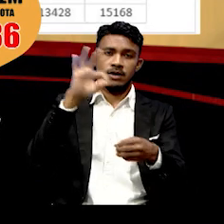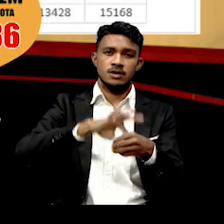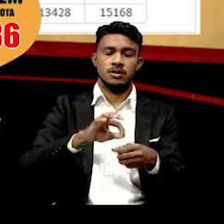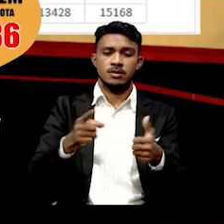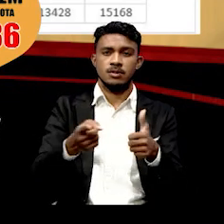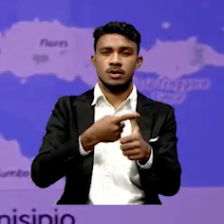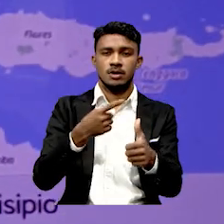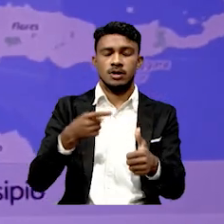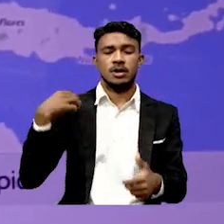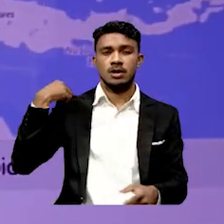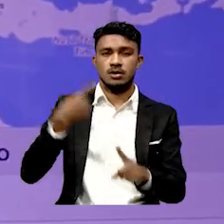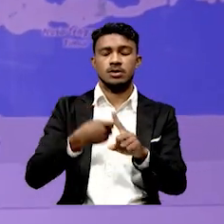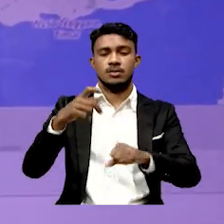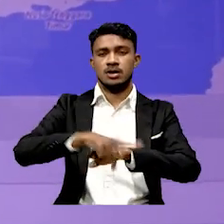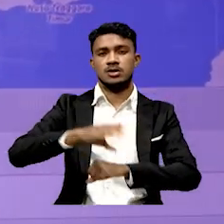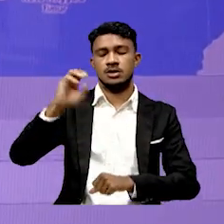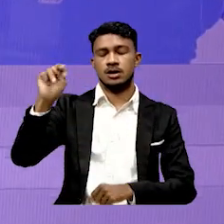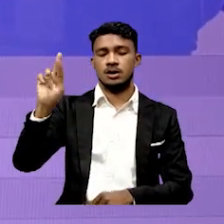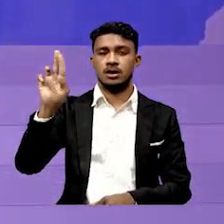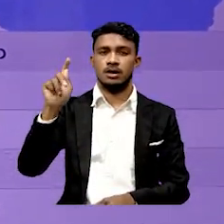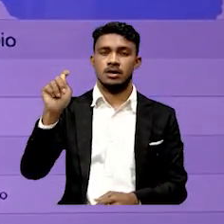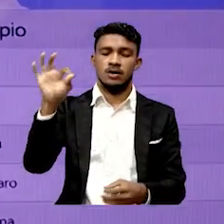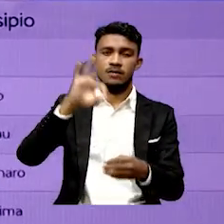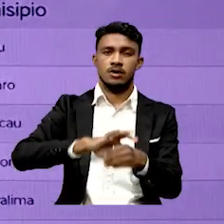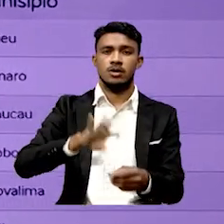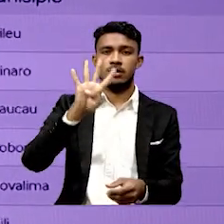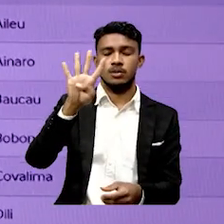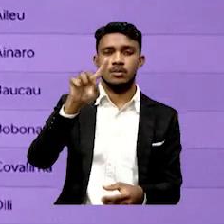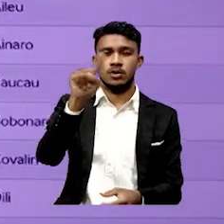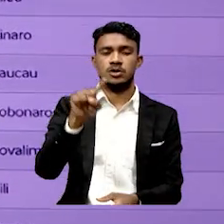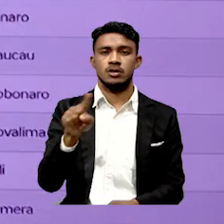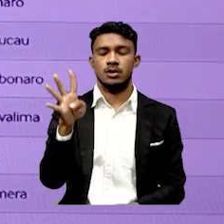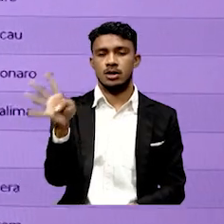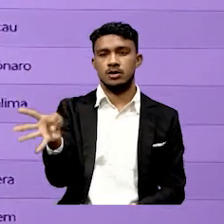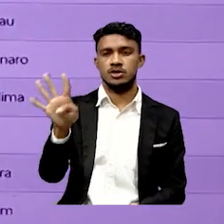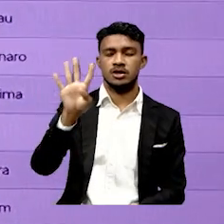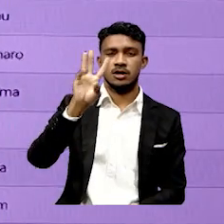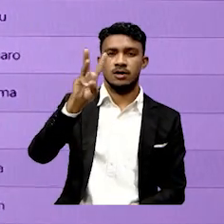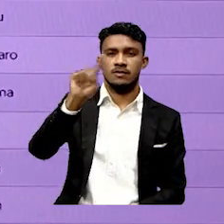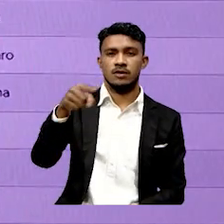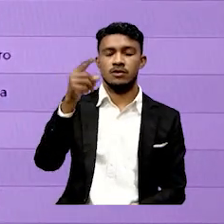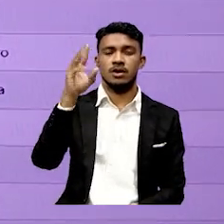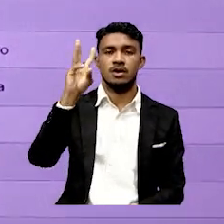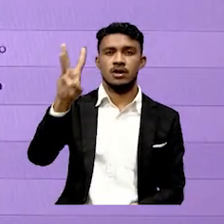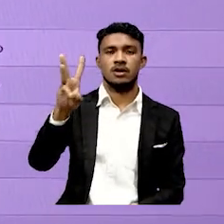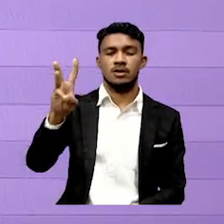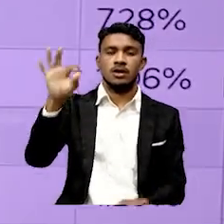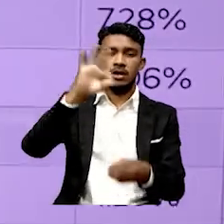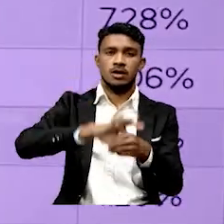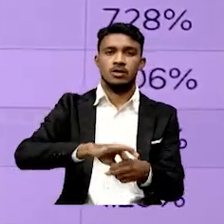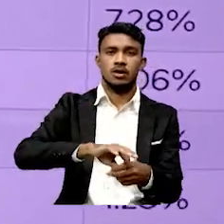Rússia Partido CNRTN, retam voto ho porcento hat nulu resin neng, virgula neng, ho eleitor rihun atus